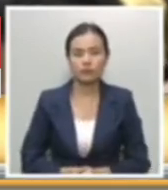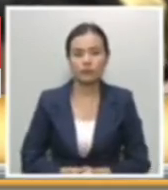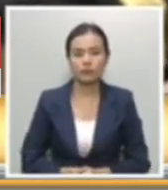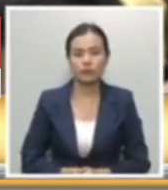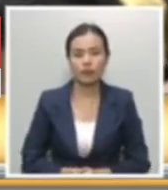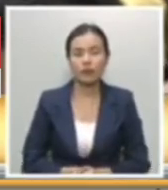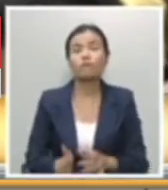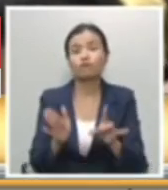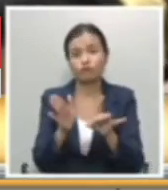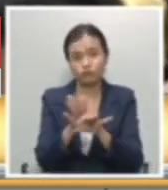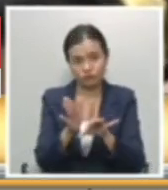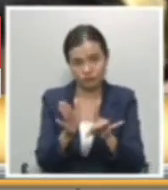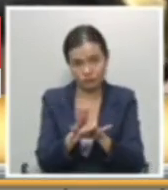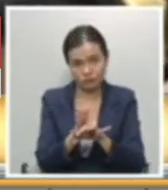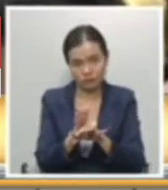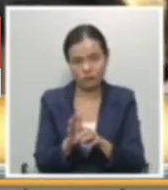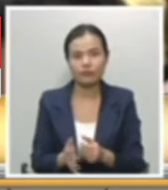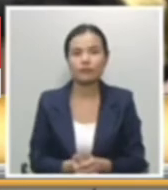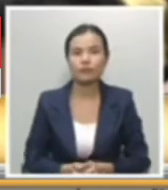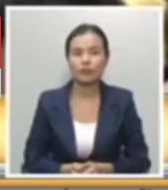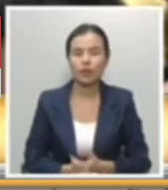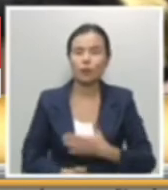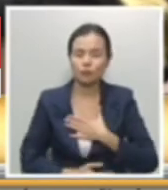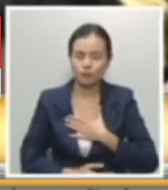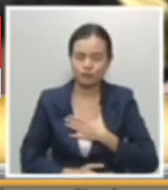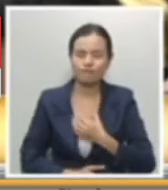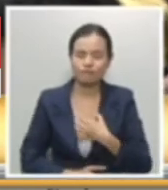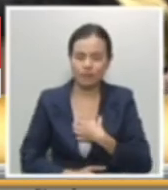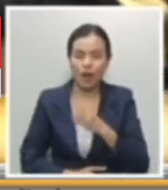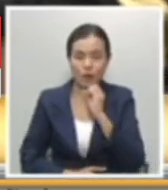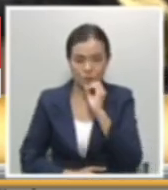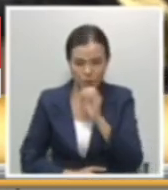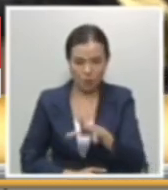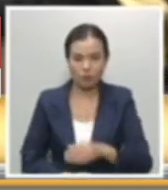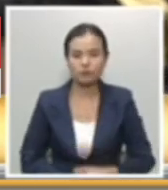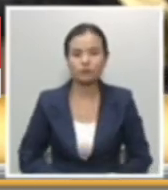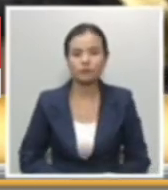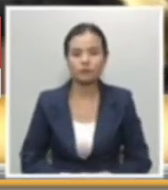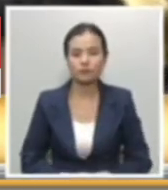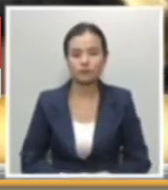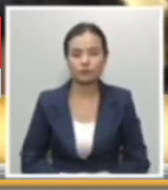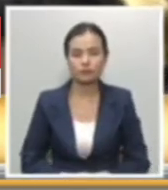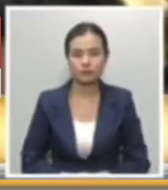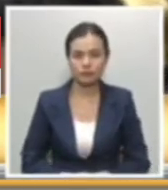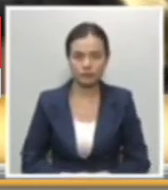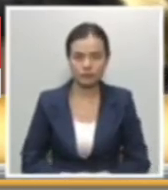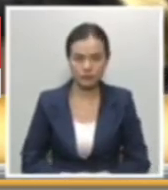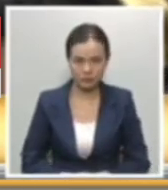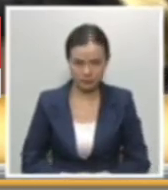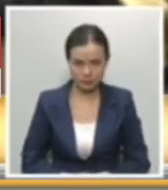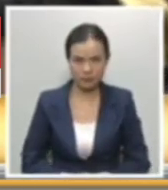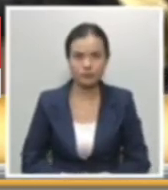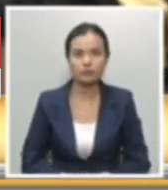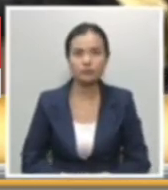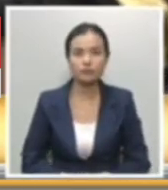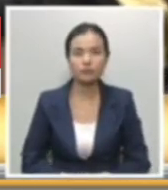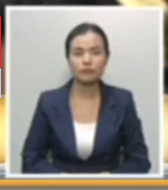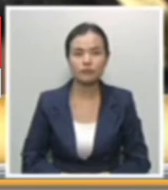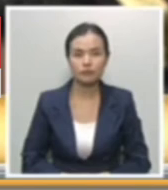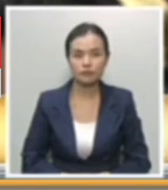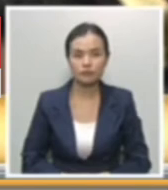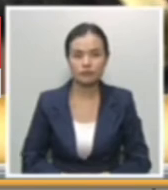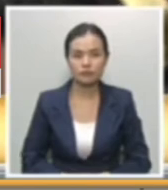สุดท้ายท่านประธานครับที่ผมอยากจะกราบเรียนก็คือว่ามันมีการกล่าว